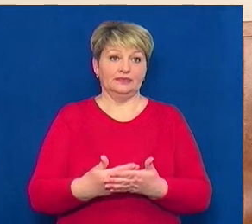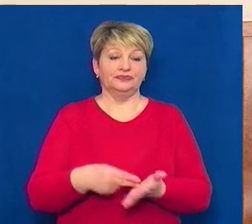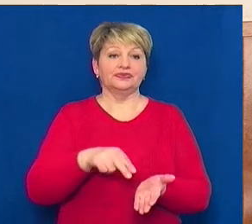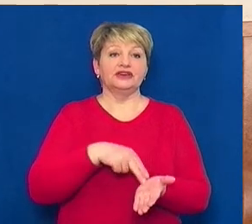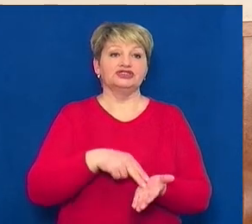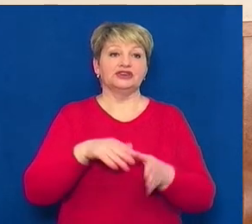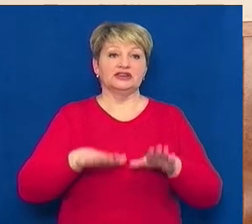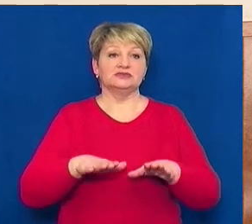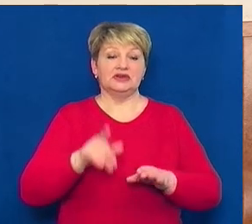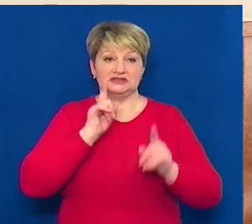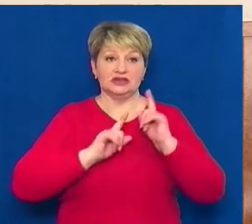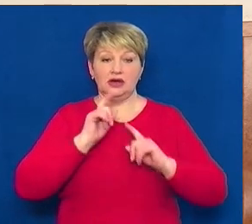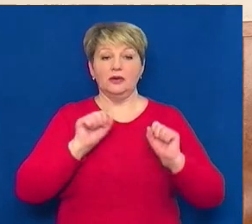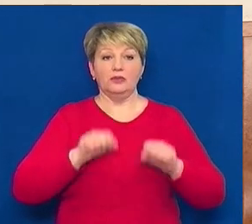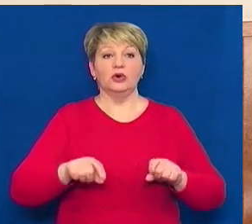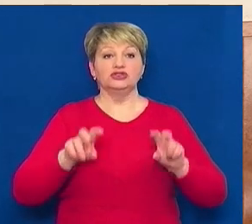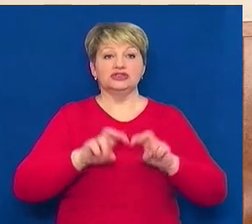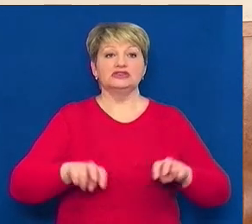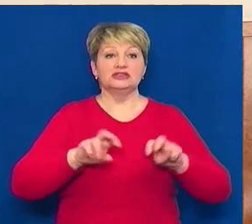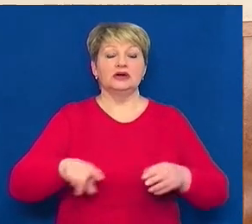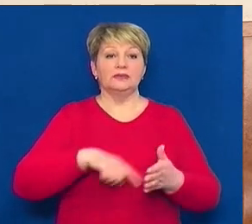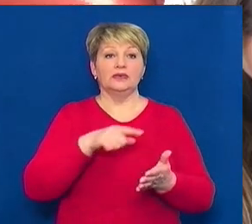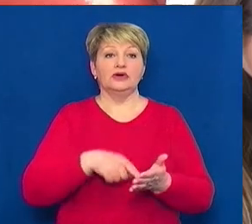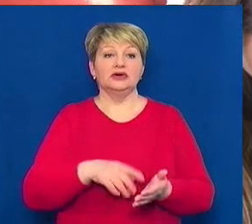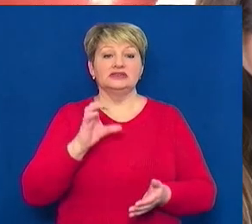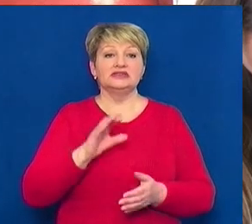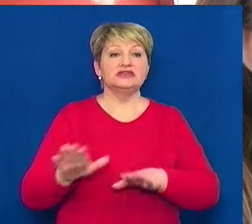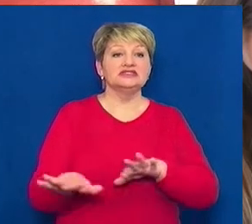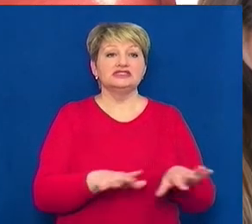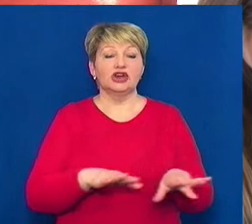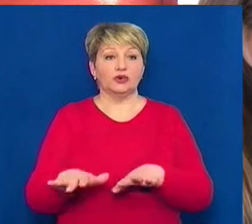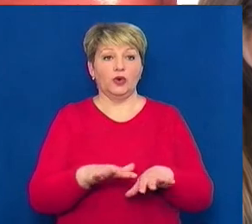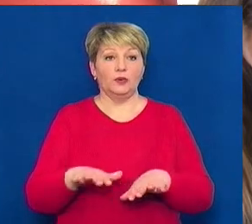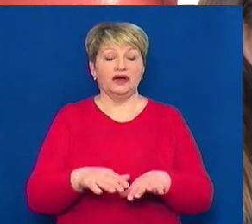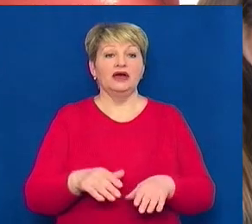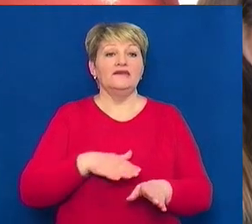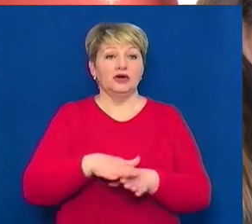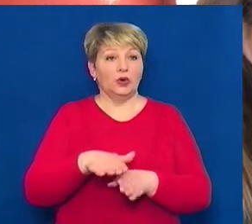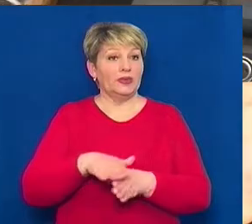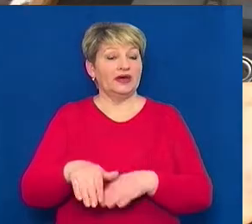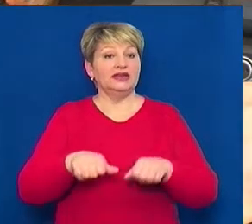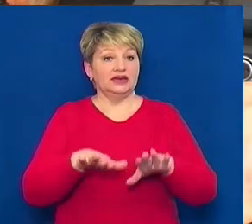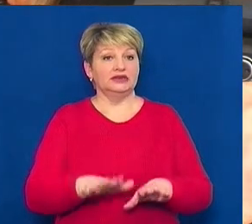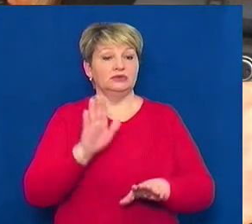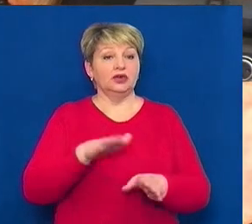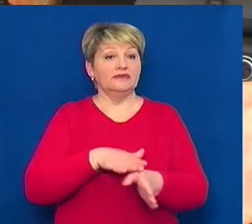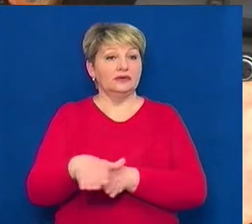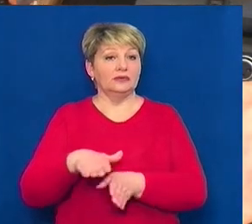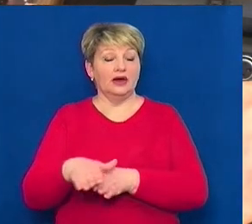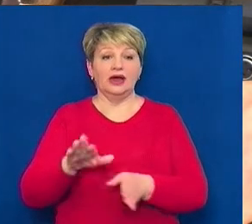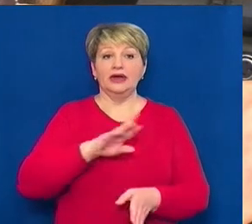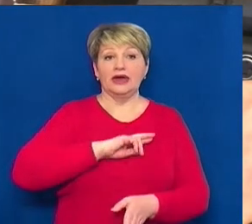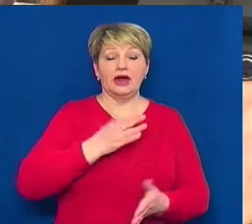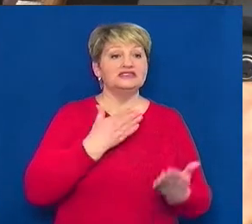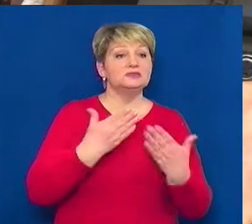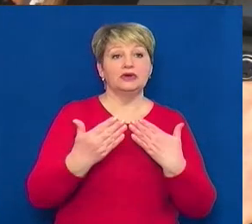Черкаська міська рада може розглянути питання податок з нерухомості. Перевірки до виконання рішення будуть здійснюватися. Я спілкувався